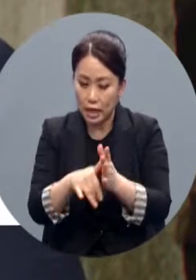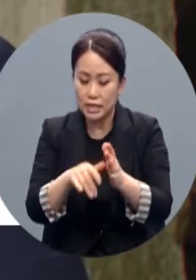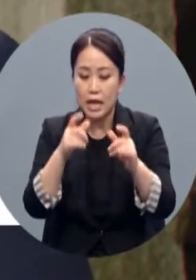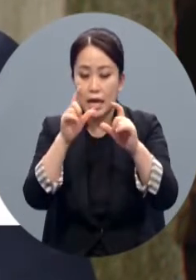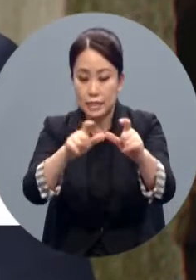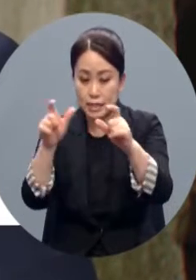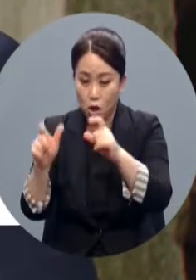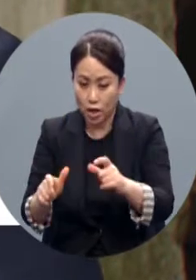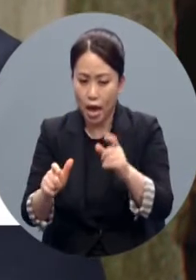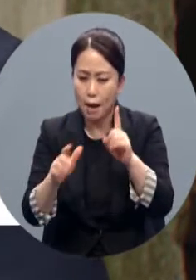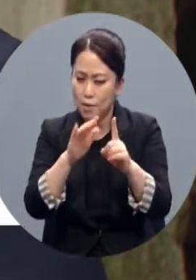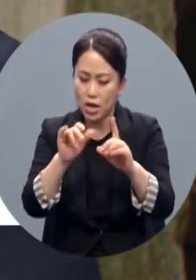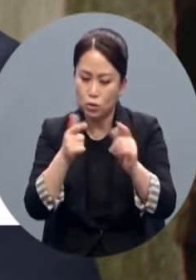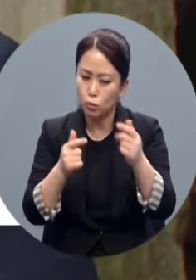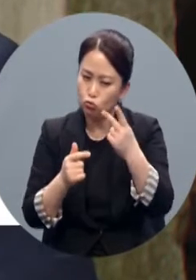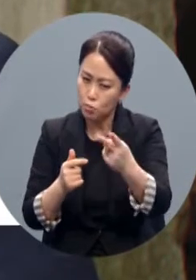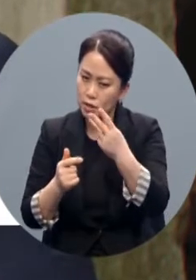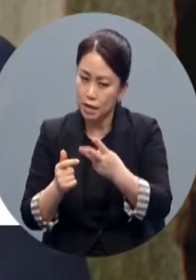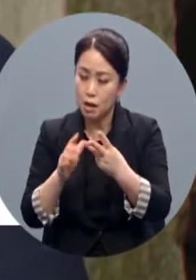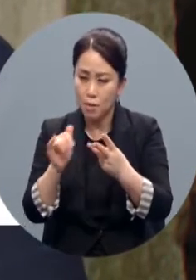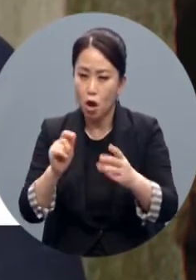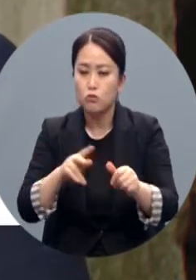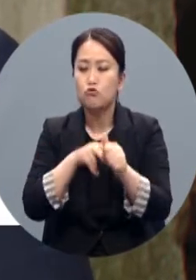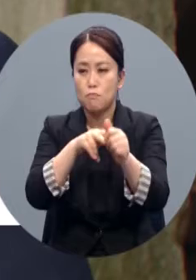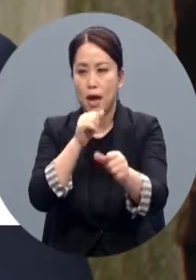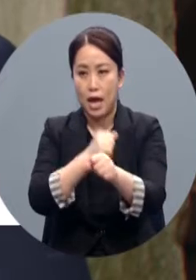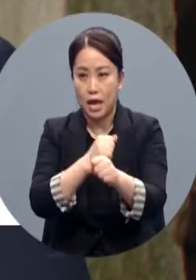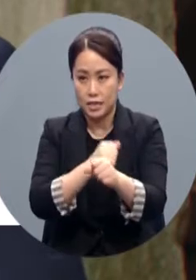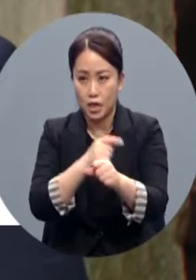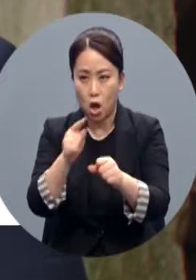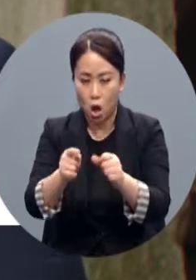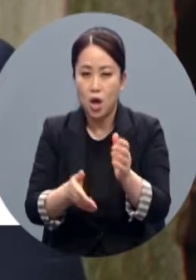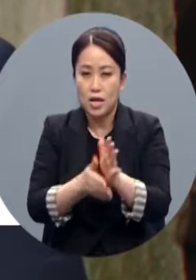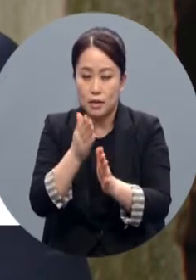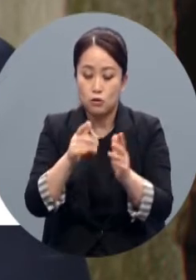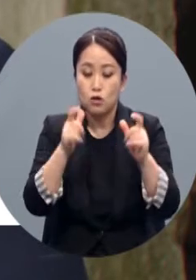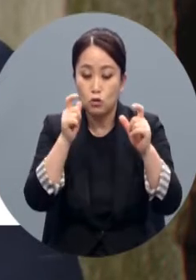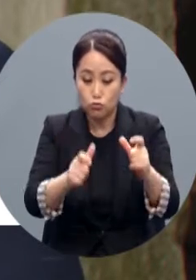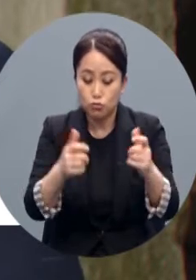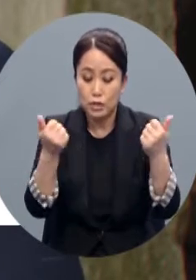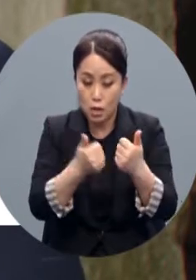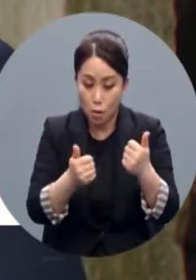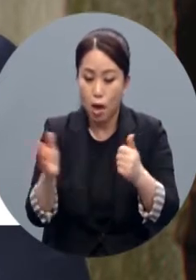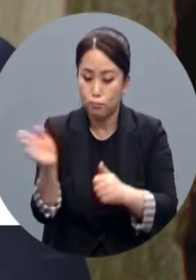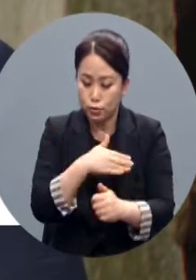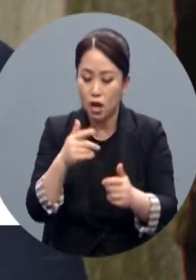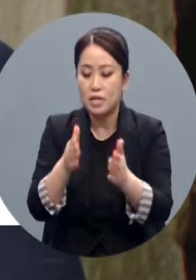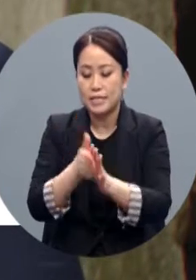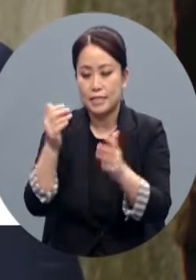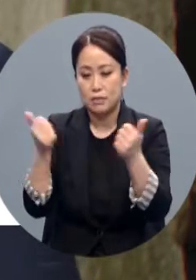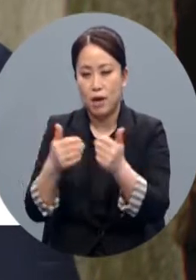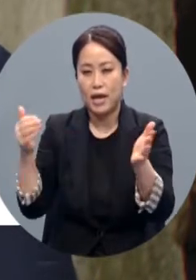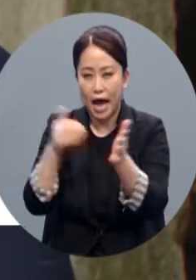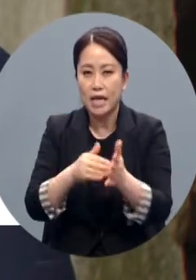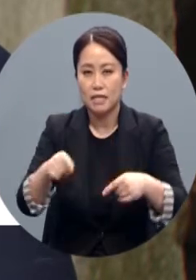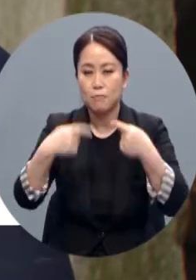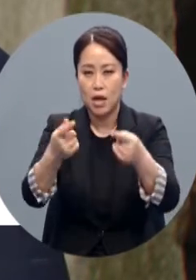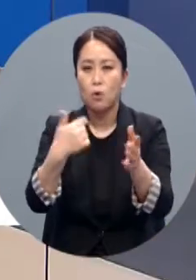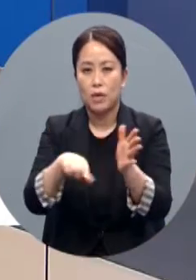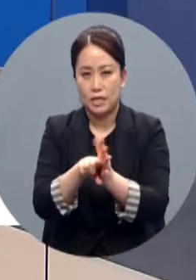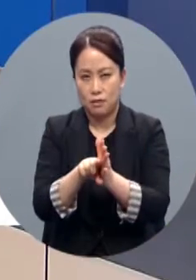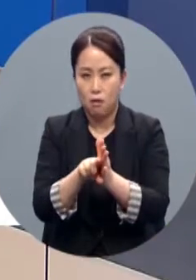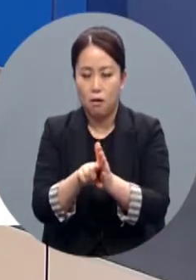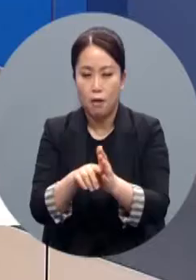해서 청년들이 기초의회부터 시작해서 시의회까지 많이 진출할 수 있게끔 역량 강화 프로그램도 계속 만들어 나갈